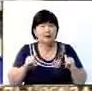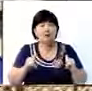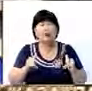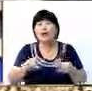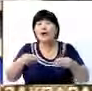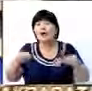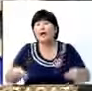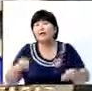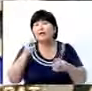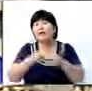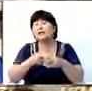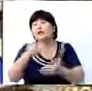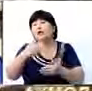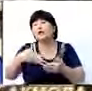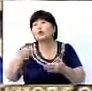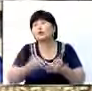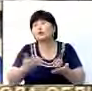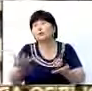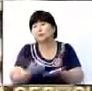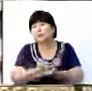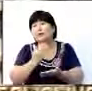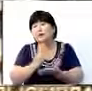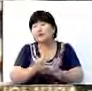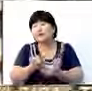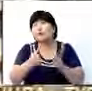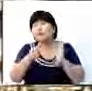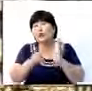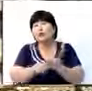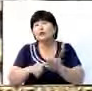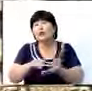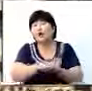әкімшілік кедергілер жойылып тасталады. Осы уақытқа дейін 6 қоғамдық қабылдау өткізілді.